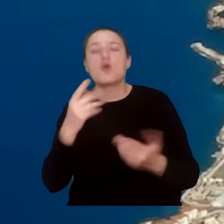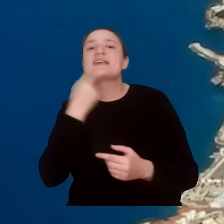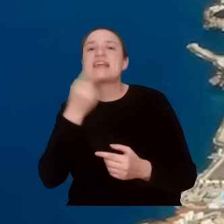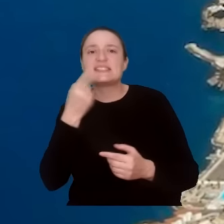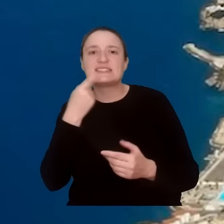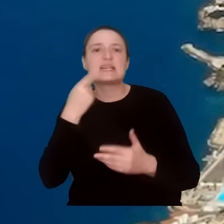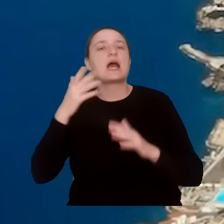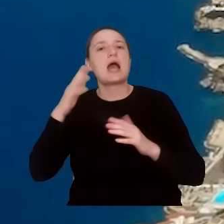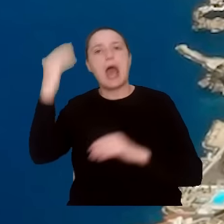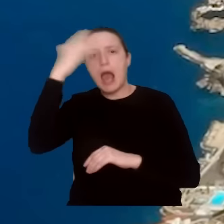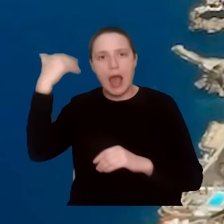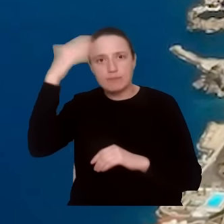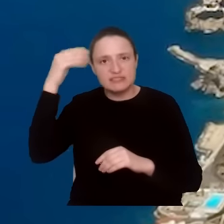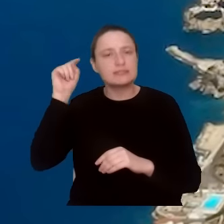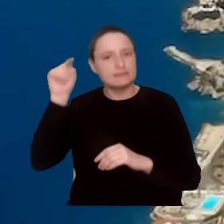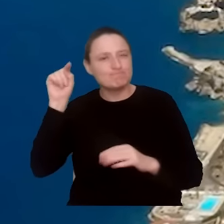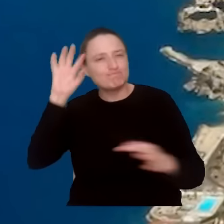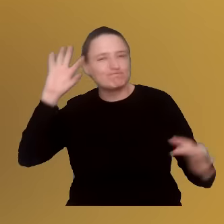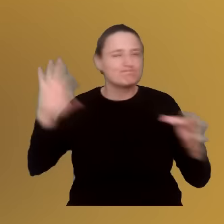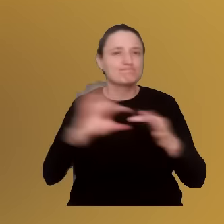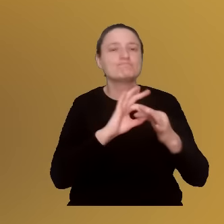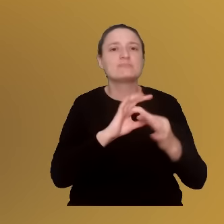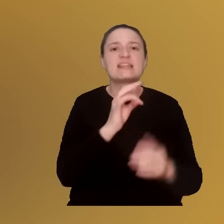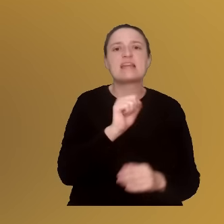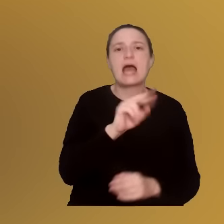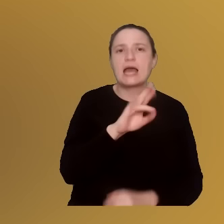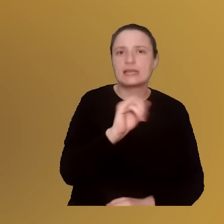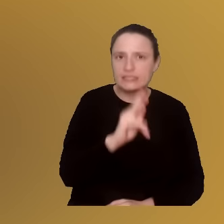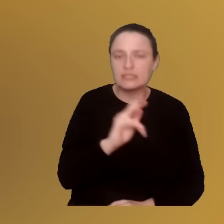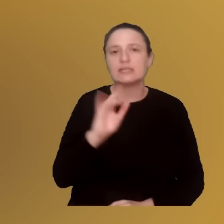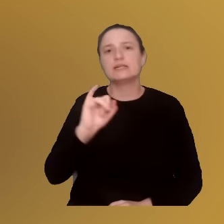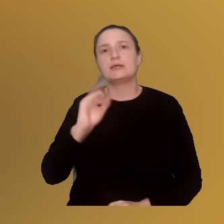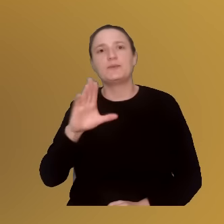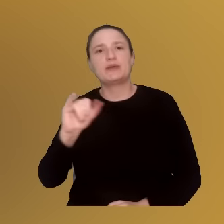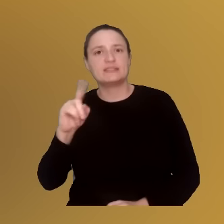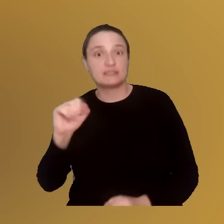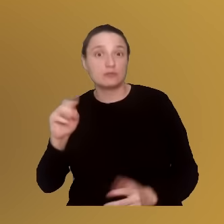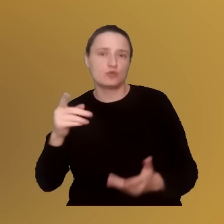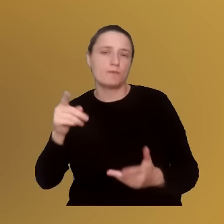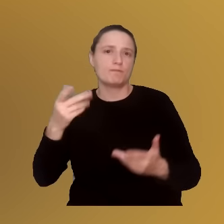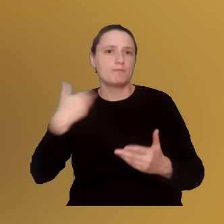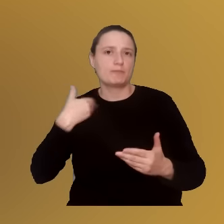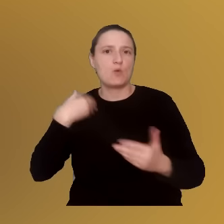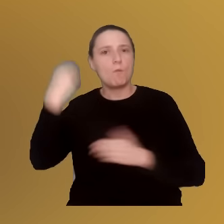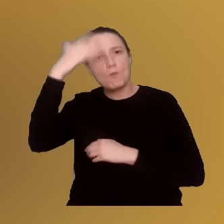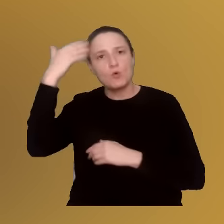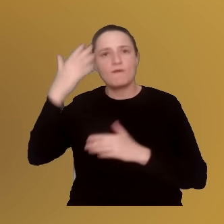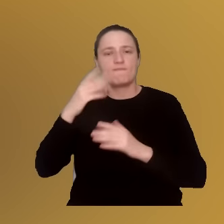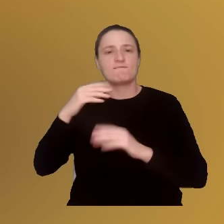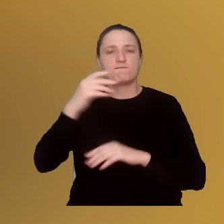al-Tariq to Góra Tarika. Chodzi o Tarika ibn Ziana, muzułmańskiego wodza, który 29